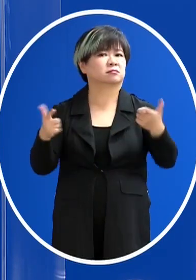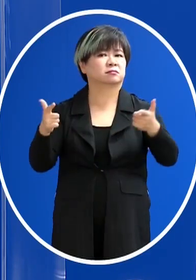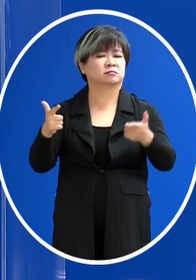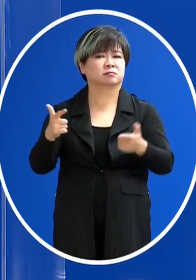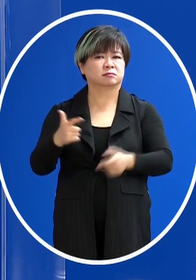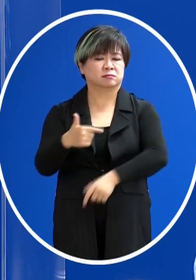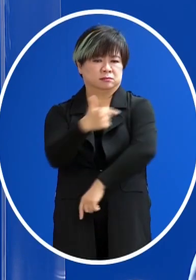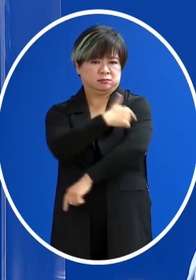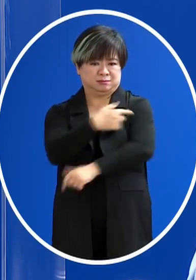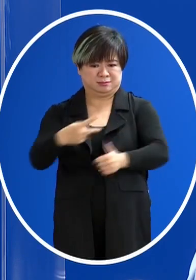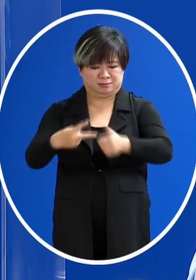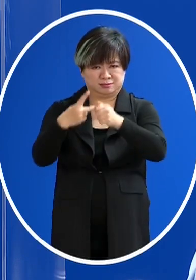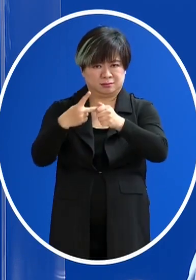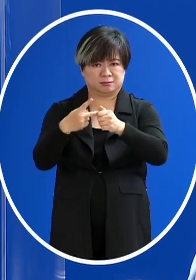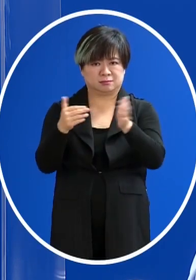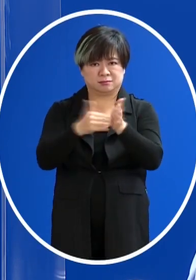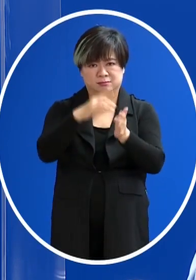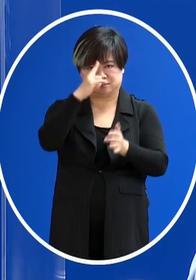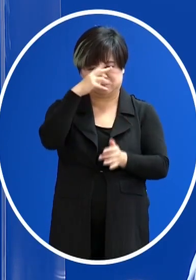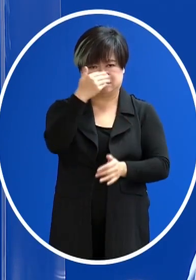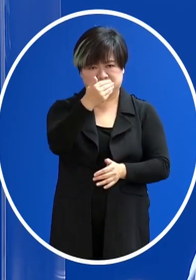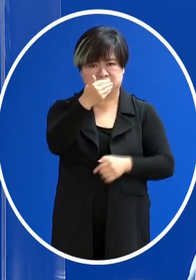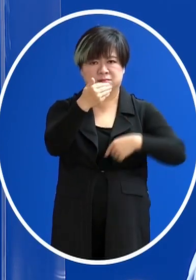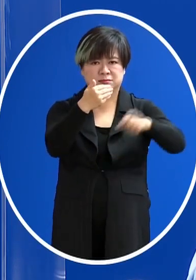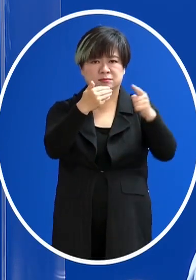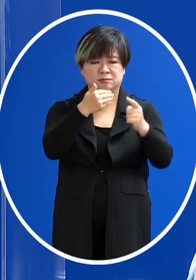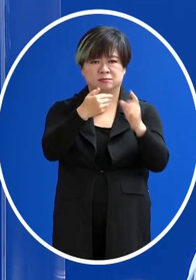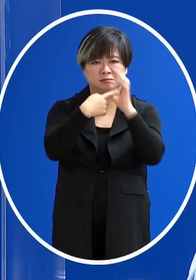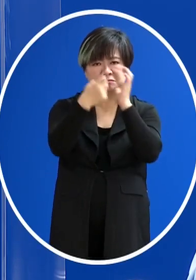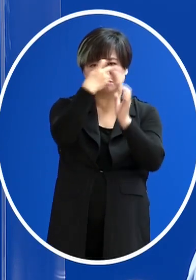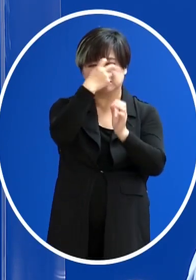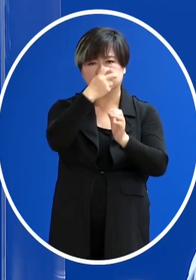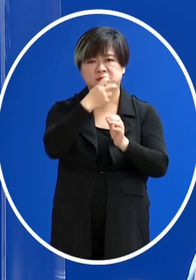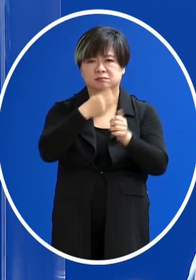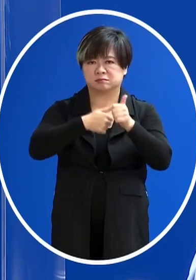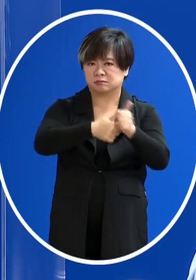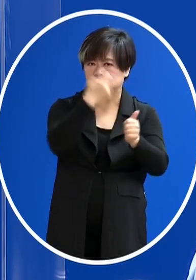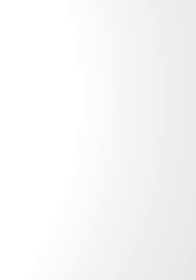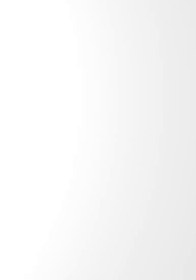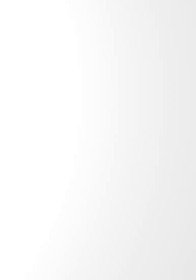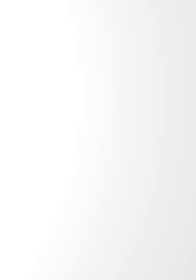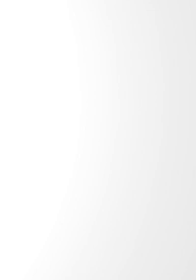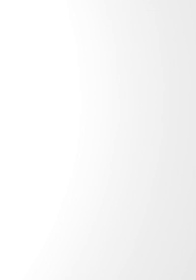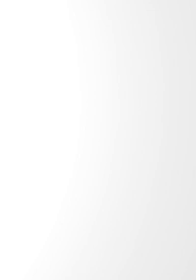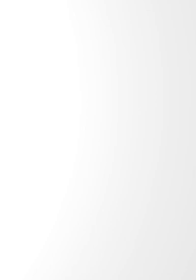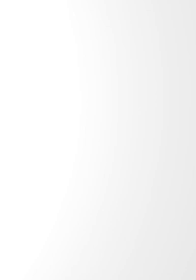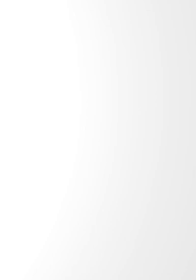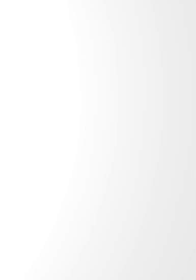第二剂的第9天才去做的检验，后续还需要再观察跟研判。